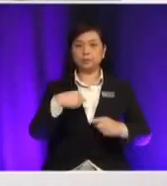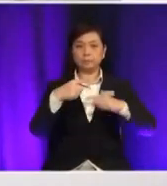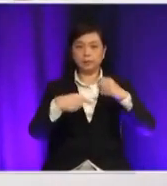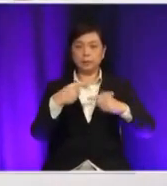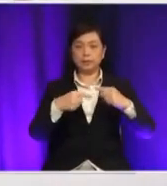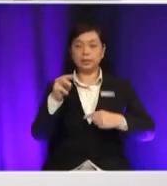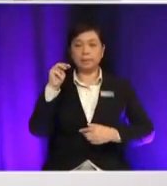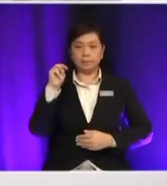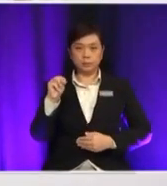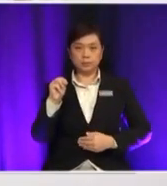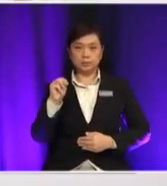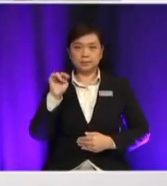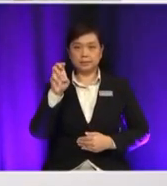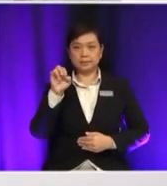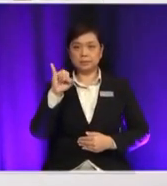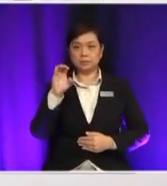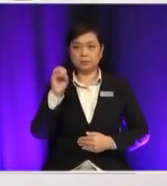mendapat heploid